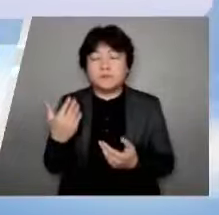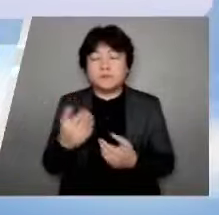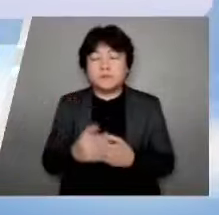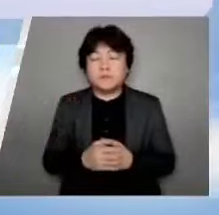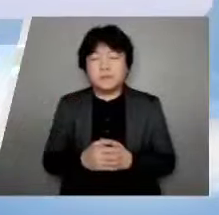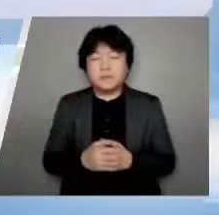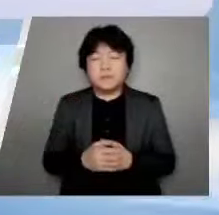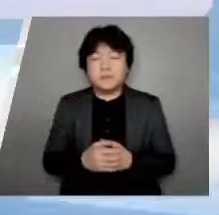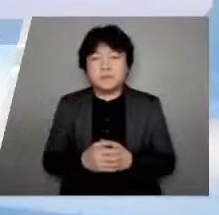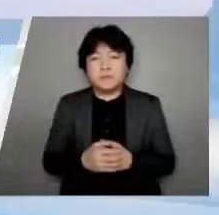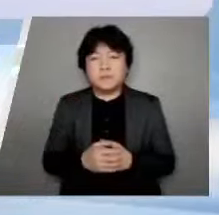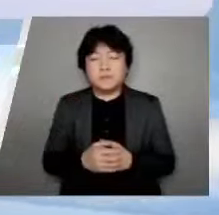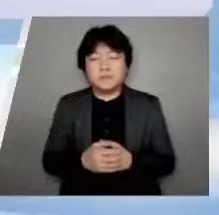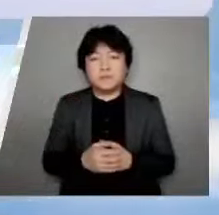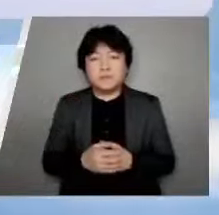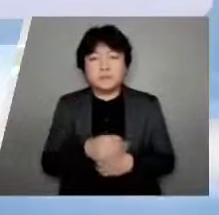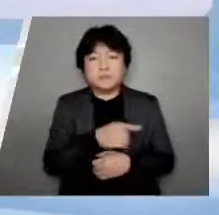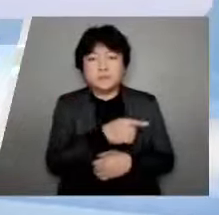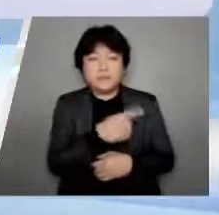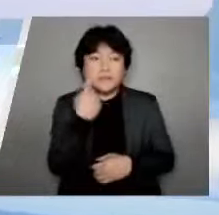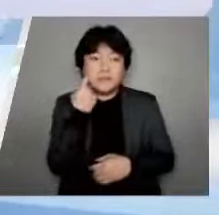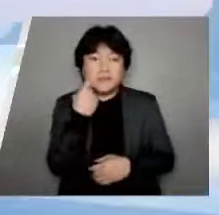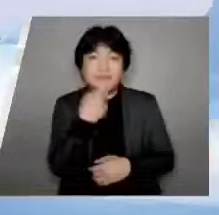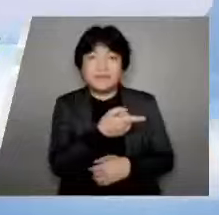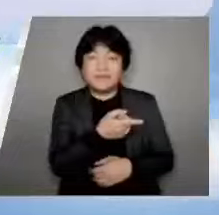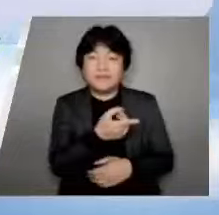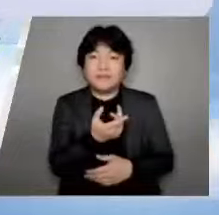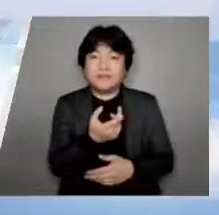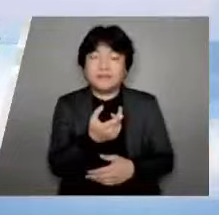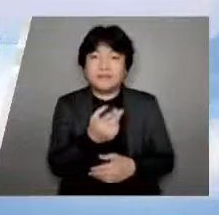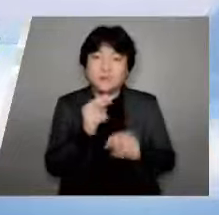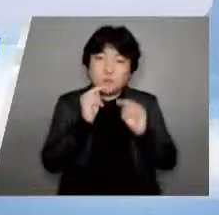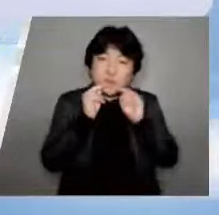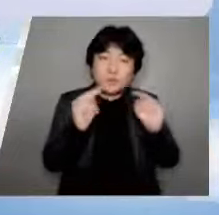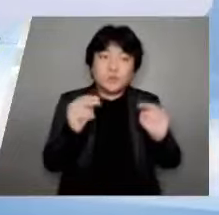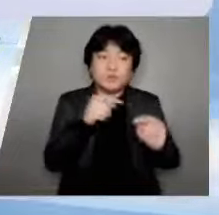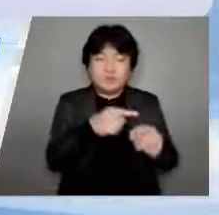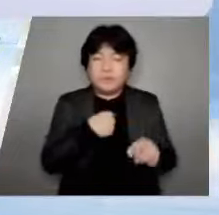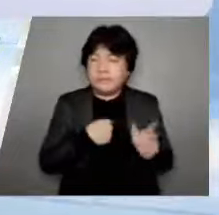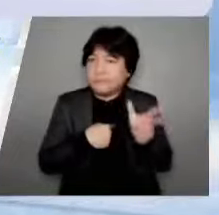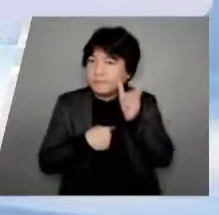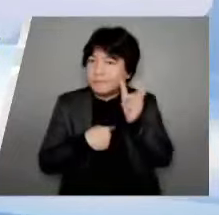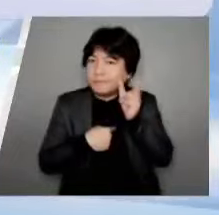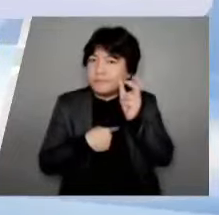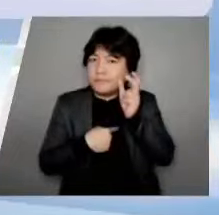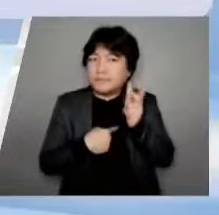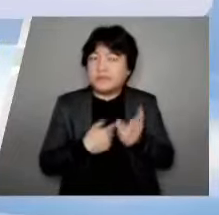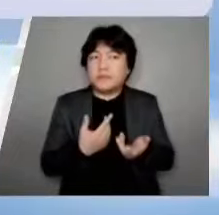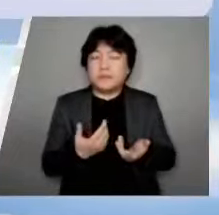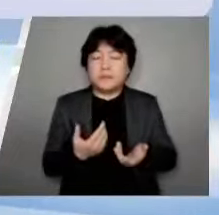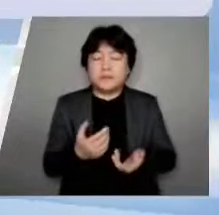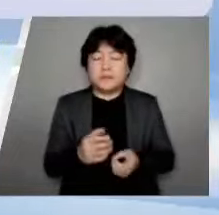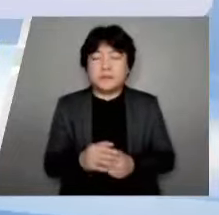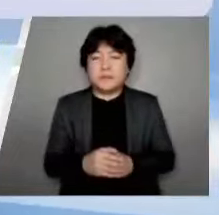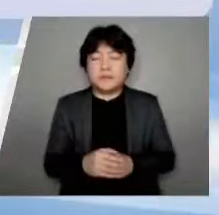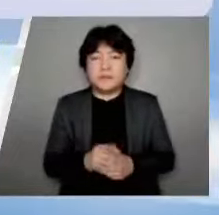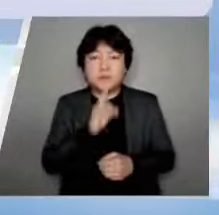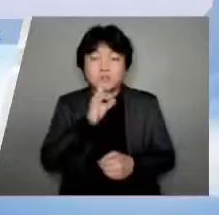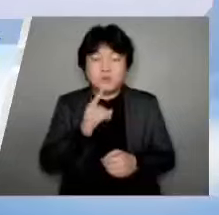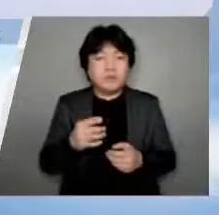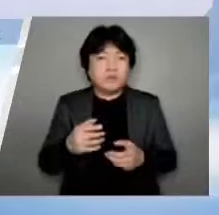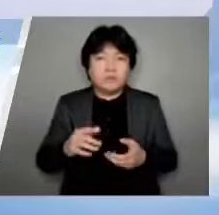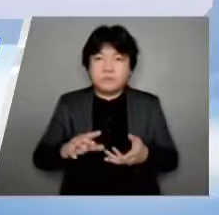kagaya po ng report ninyo kanina, I was listening, yun pong siguro hindi nila akalain na ganun po ka laki talaga ang epekto at bilis